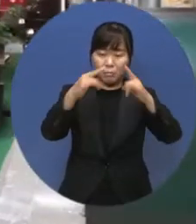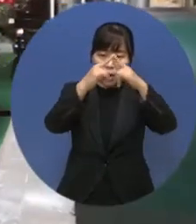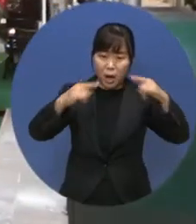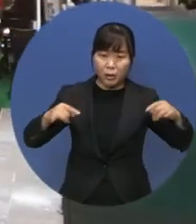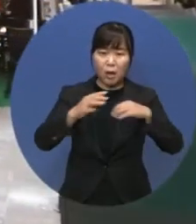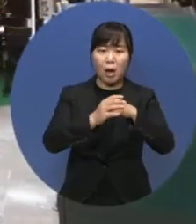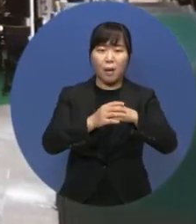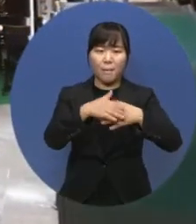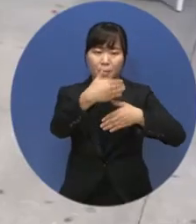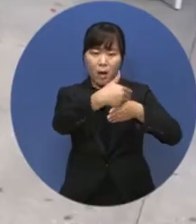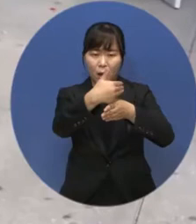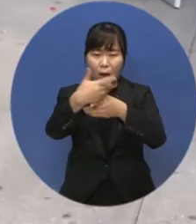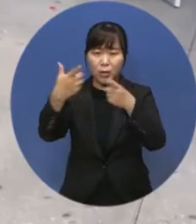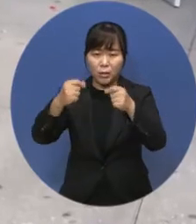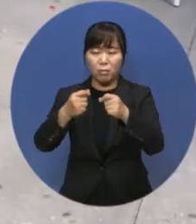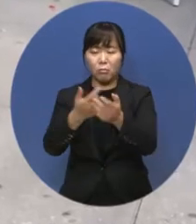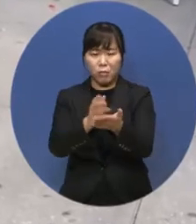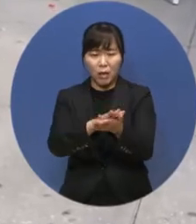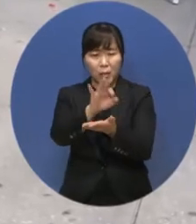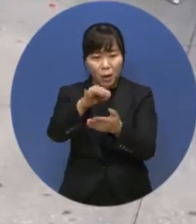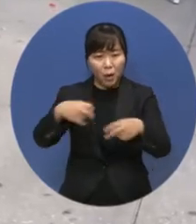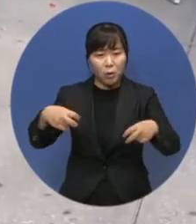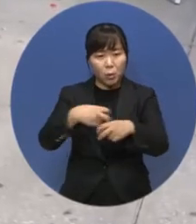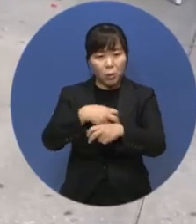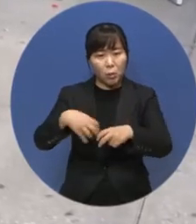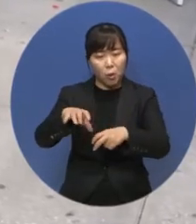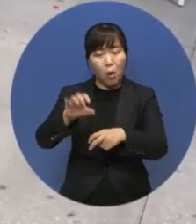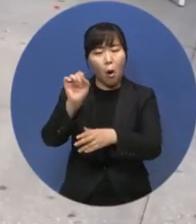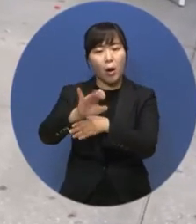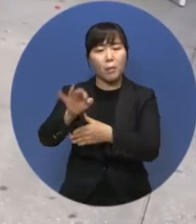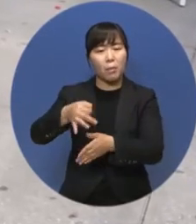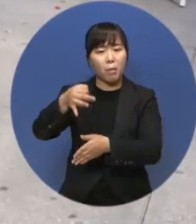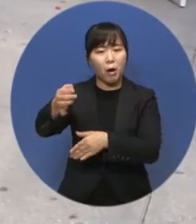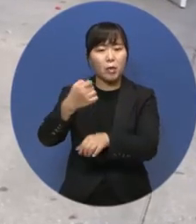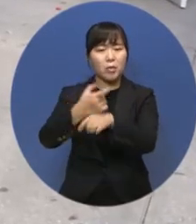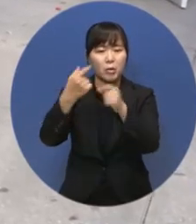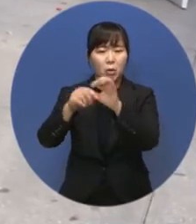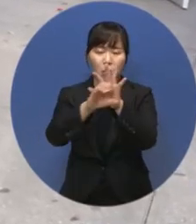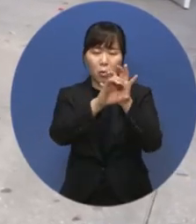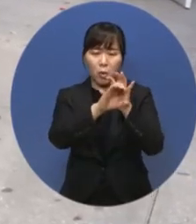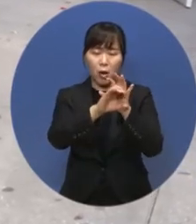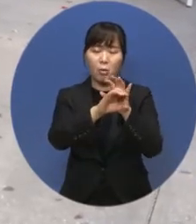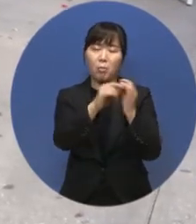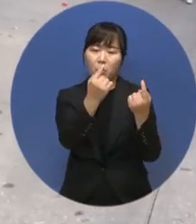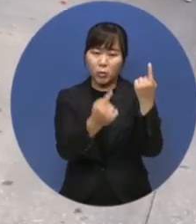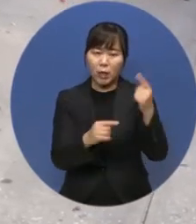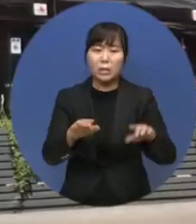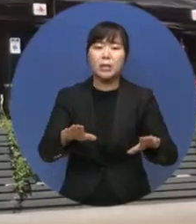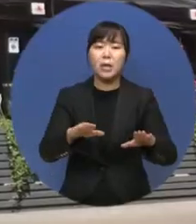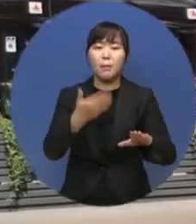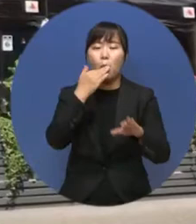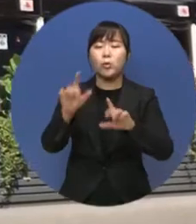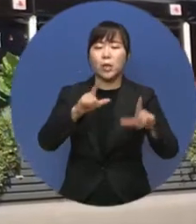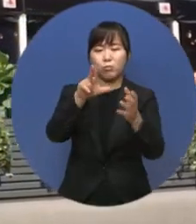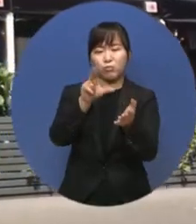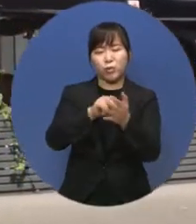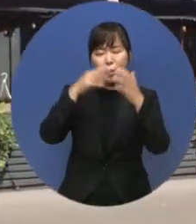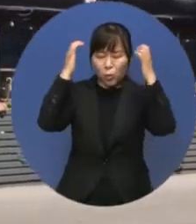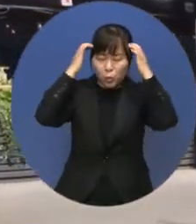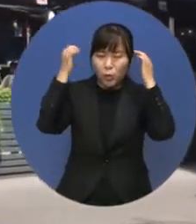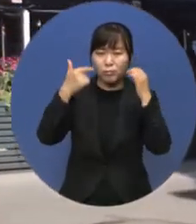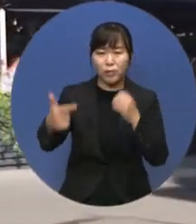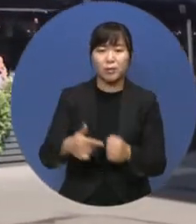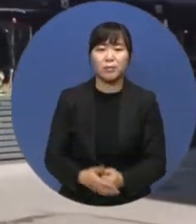라인 설치로 공사비와 교통국의 허가비를 지급해야 하는 등 코로나19보다 이제 생계 문제로 고통받고